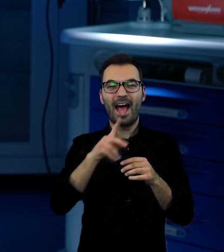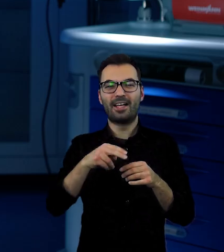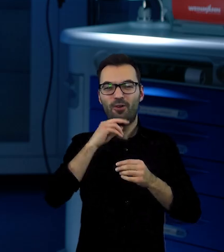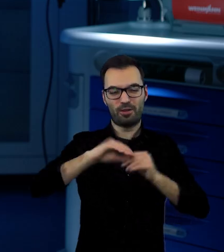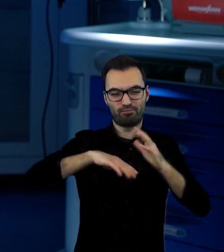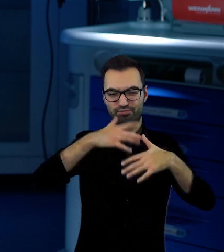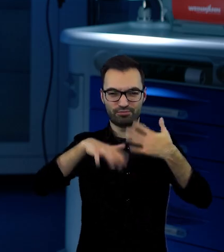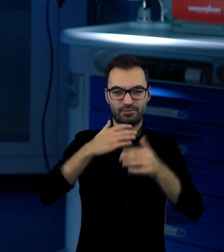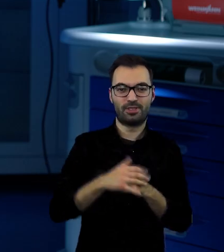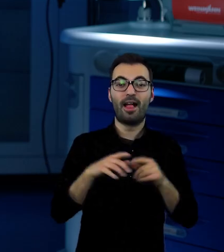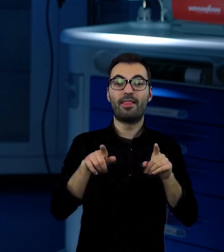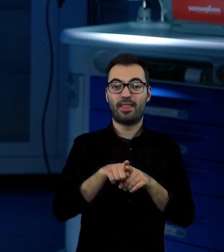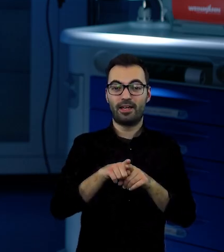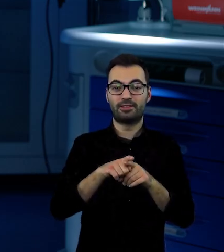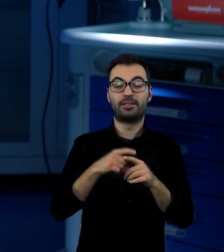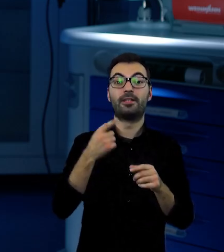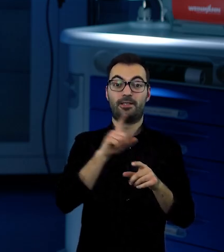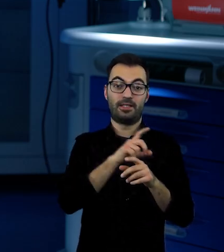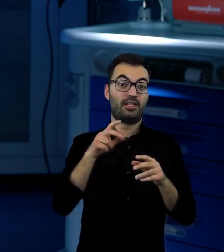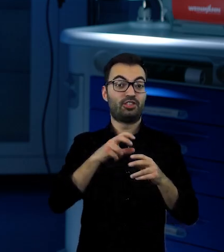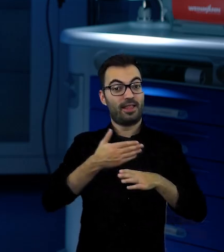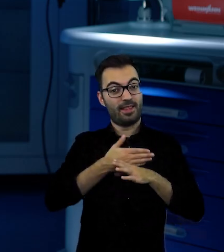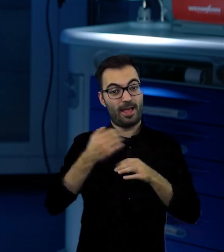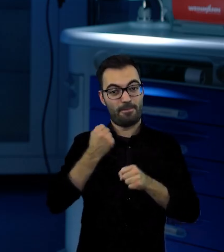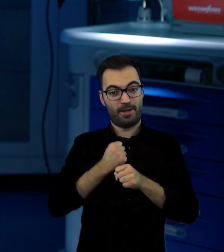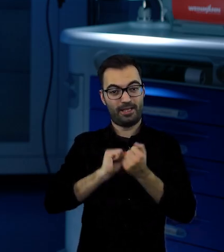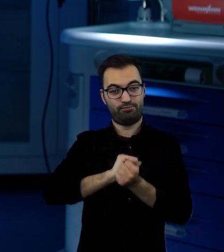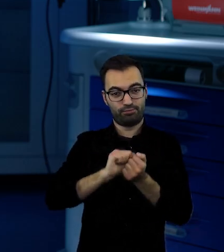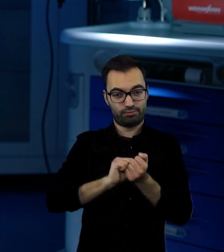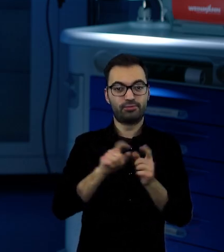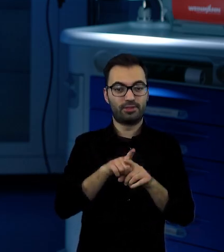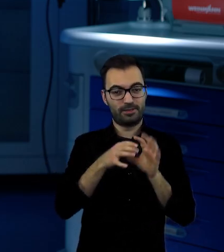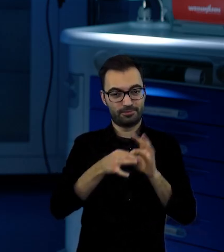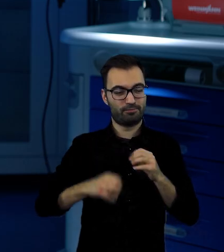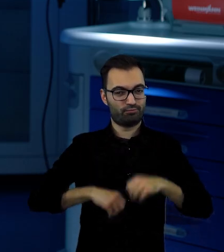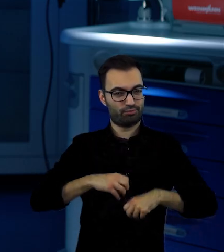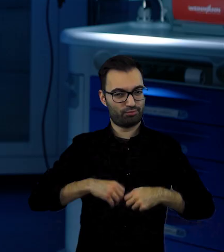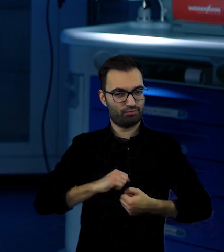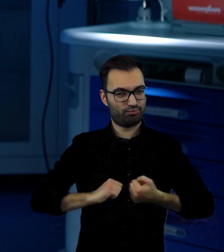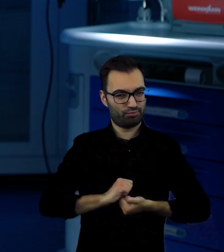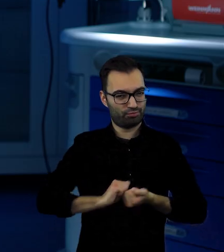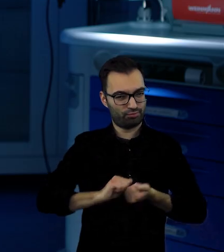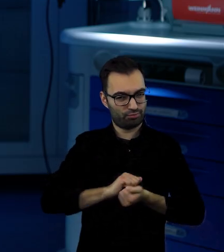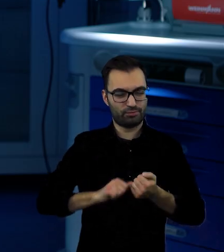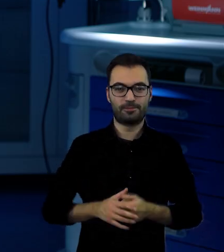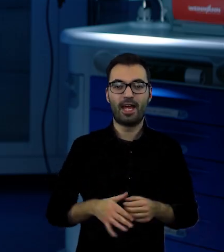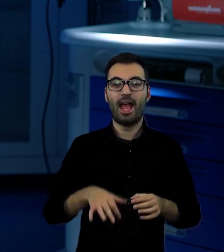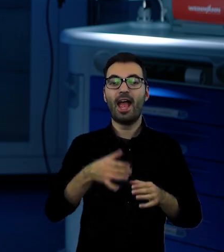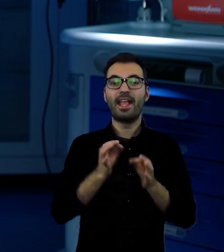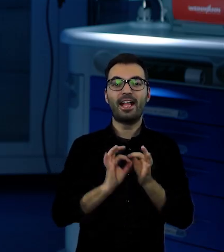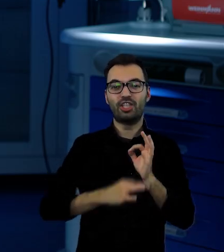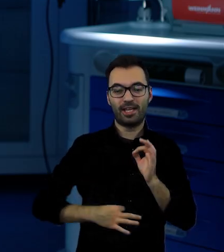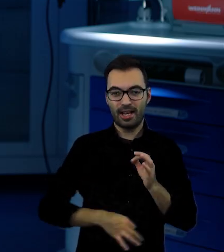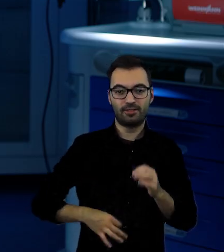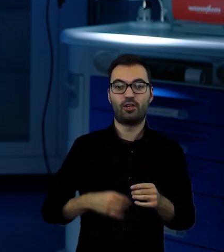nazywamy burczeniem w brzuchu. Burczenie może też być odgłosem towarzyszącym pracy dalszej części układu pokarmowego,